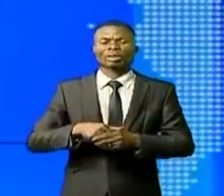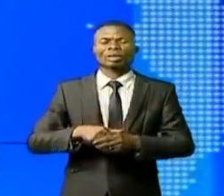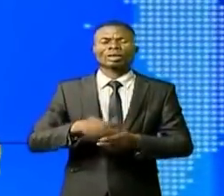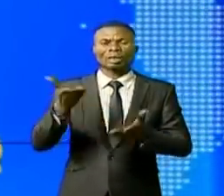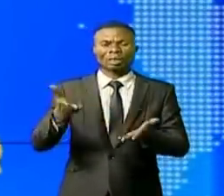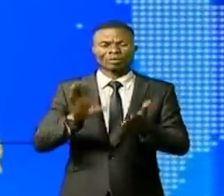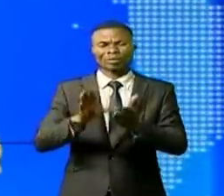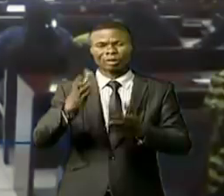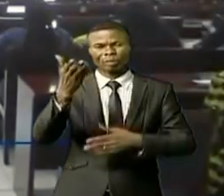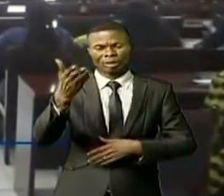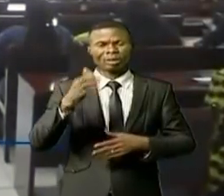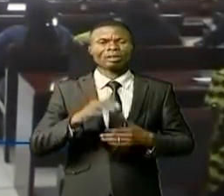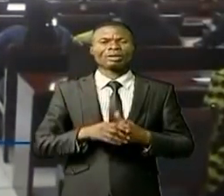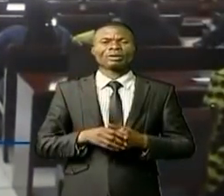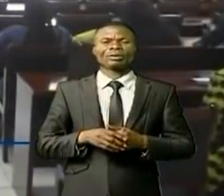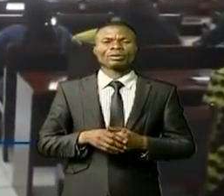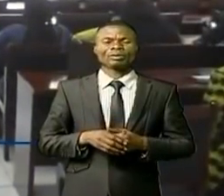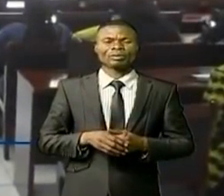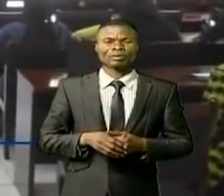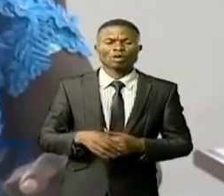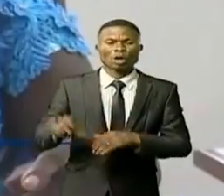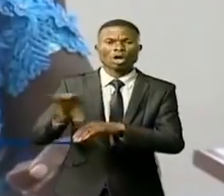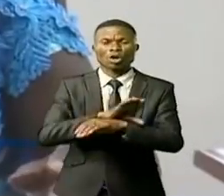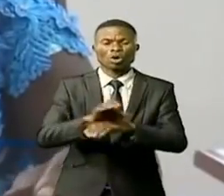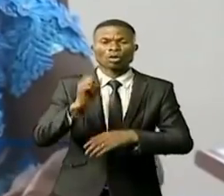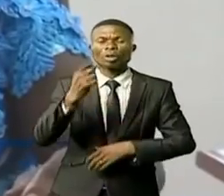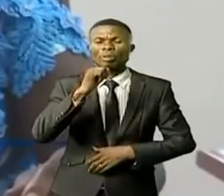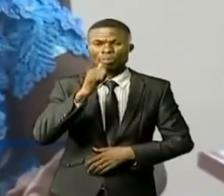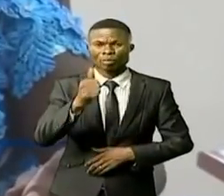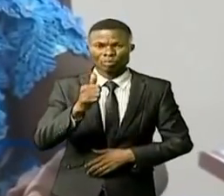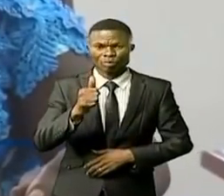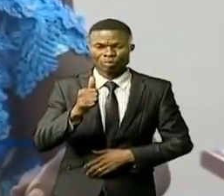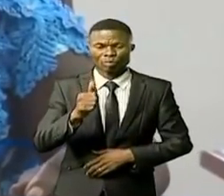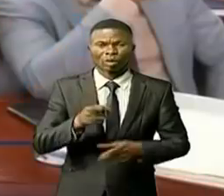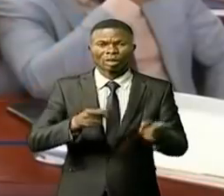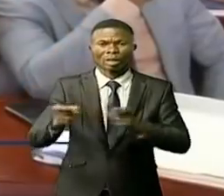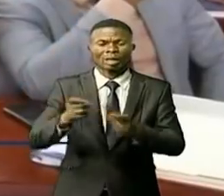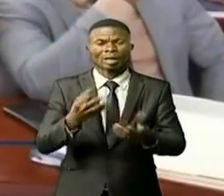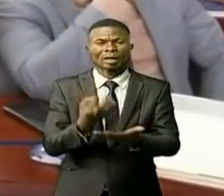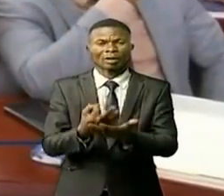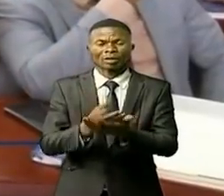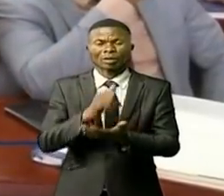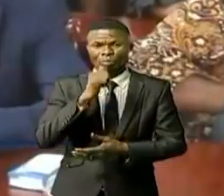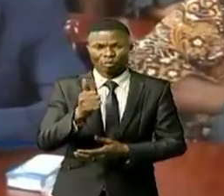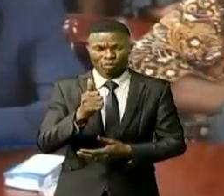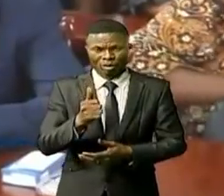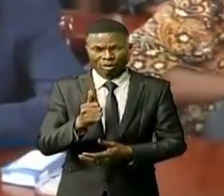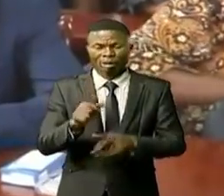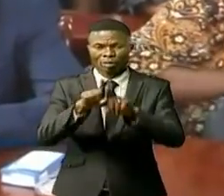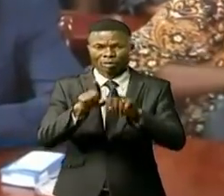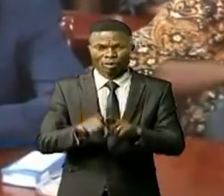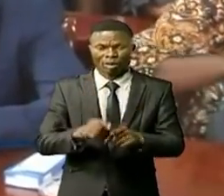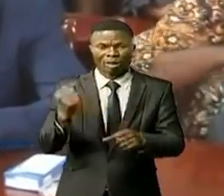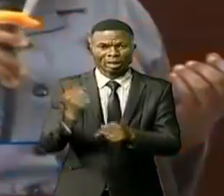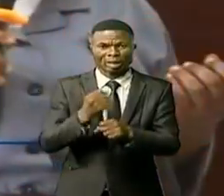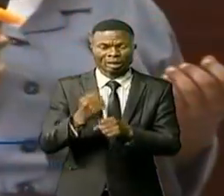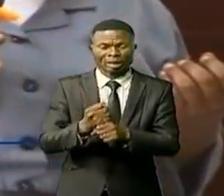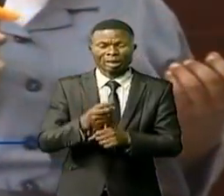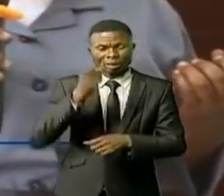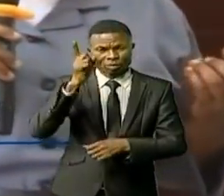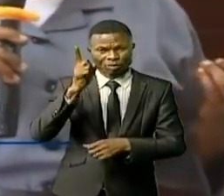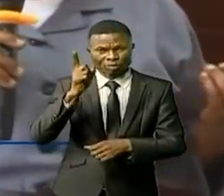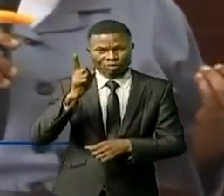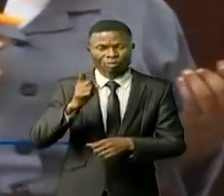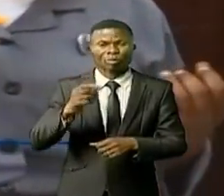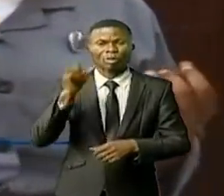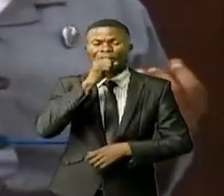compte de la RDNC. Elle ne s'occupe pas seulement de la réglementation financière qui est du reste. Leur poste d'attache au sein du